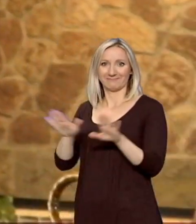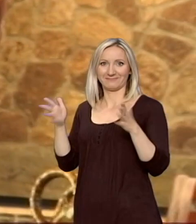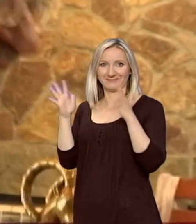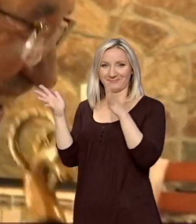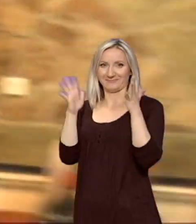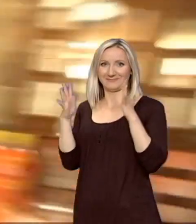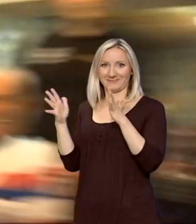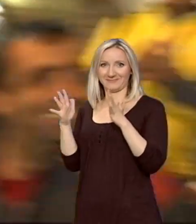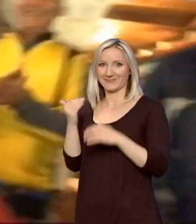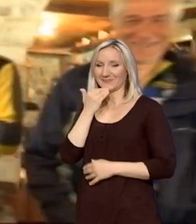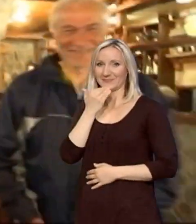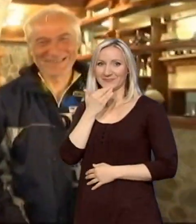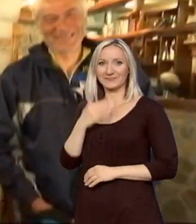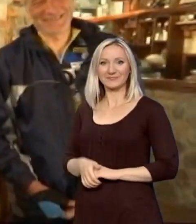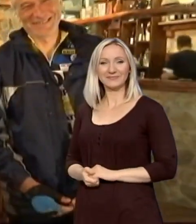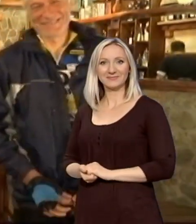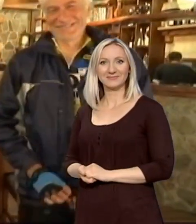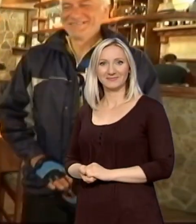dosta.